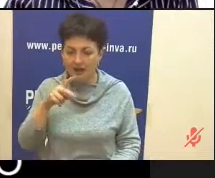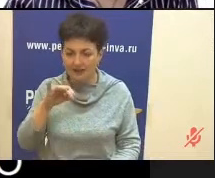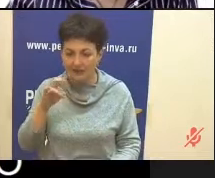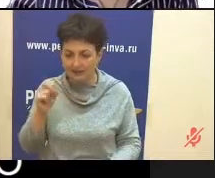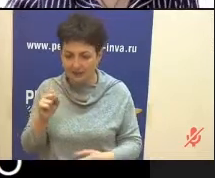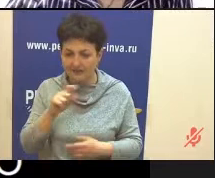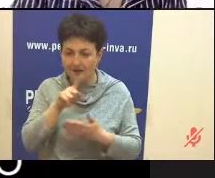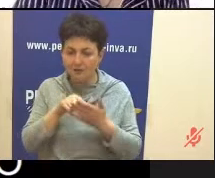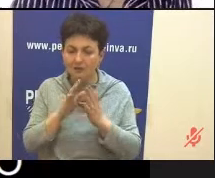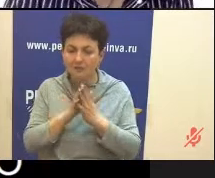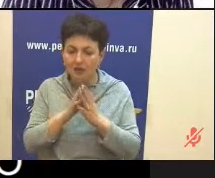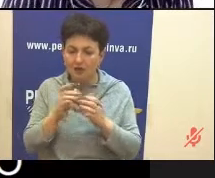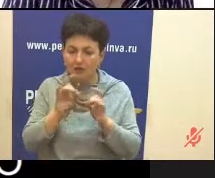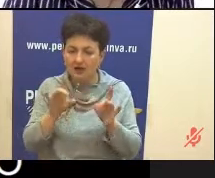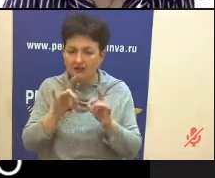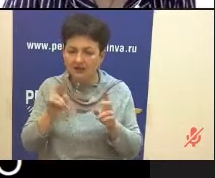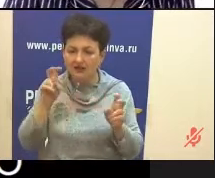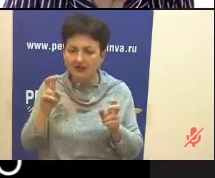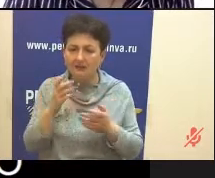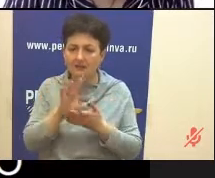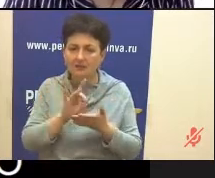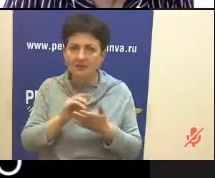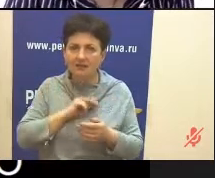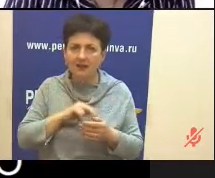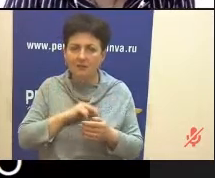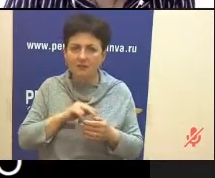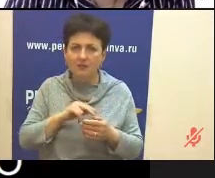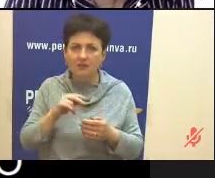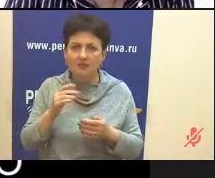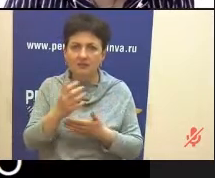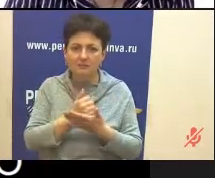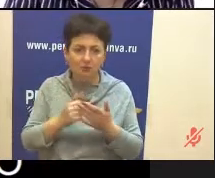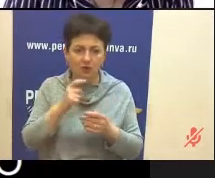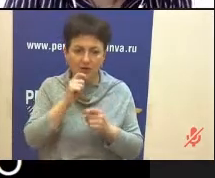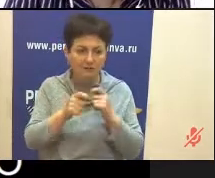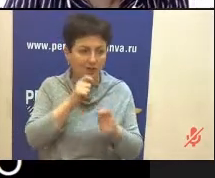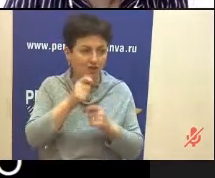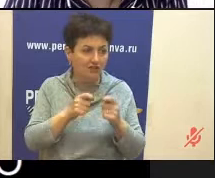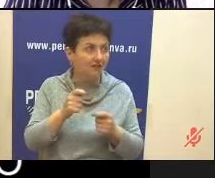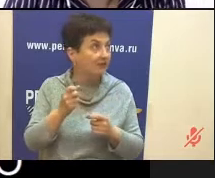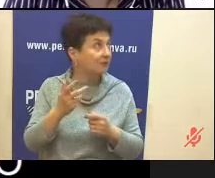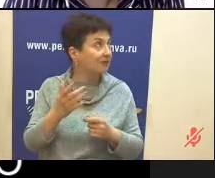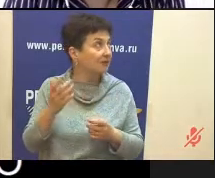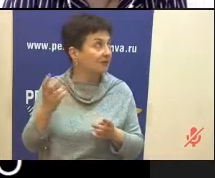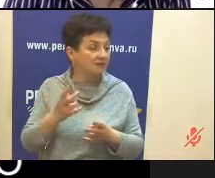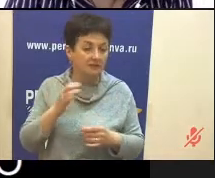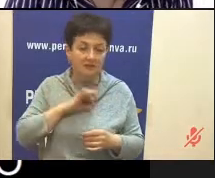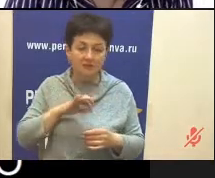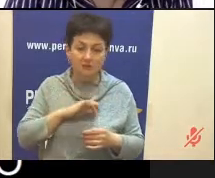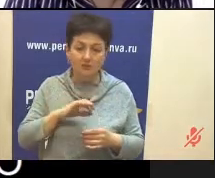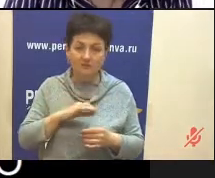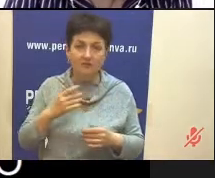есть. Ага, вот, от Галины как раз. Спасибо большое. Прошу вас осветить позитивные примеры работы с ящичками по сбору пожертвований. Насколько